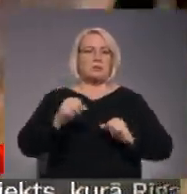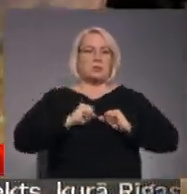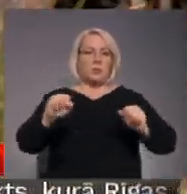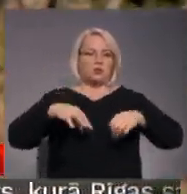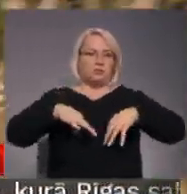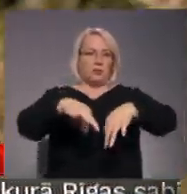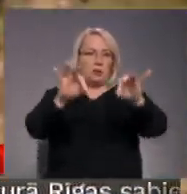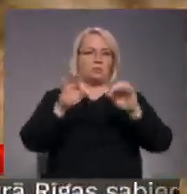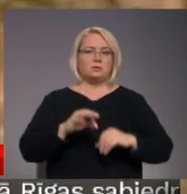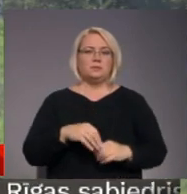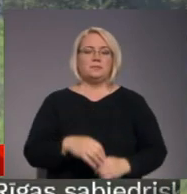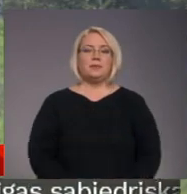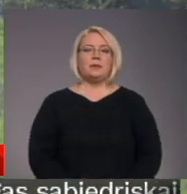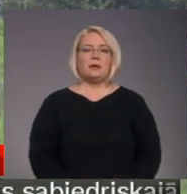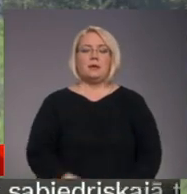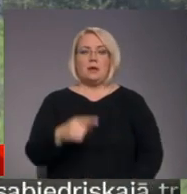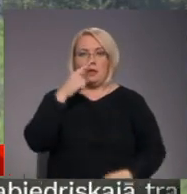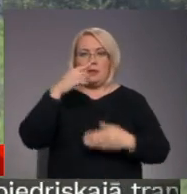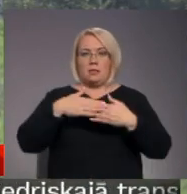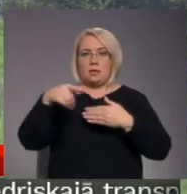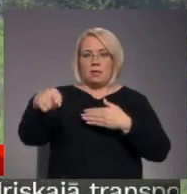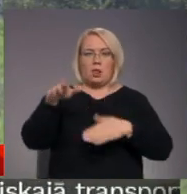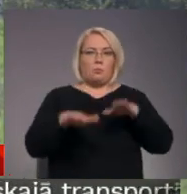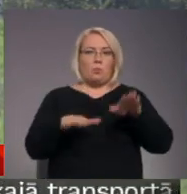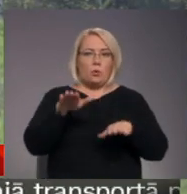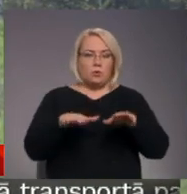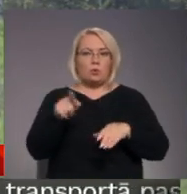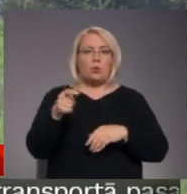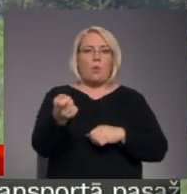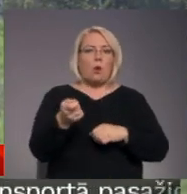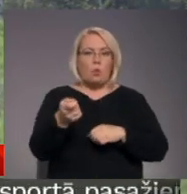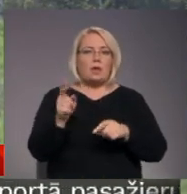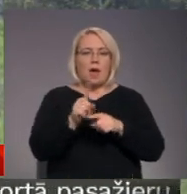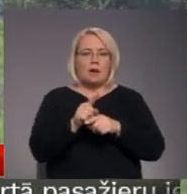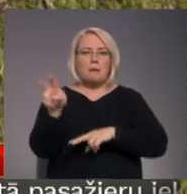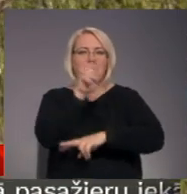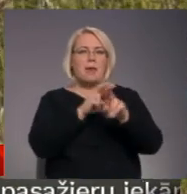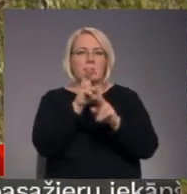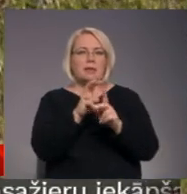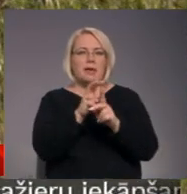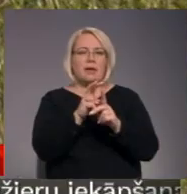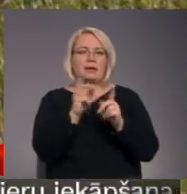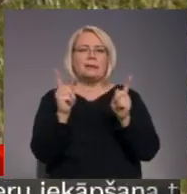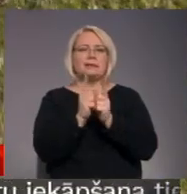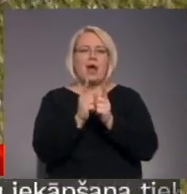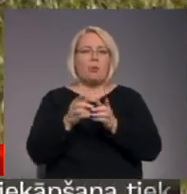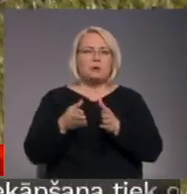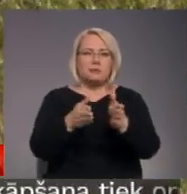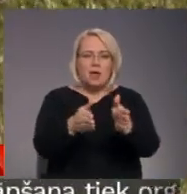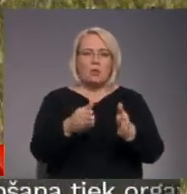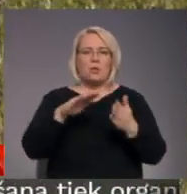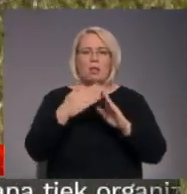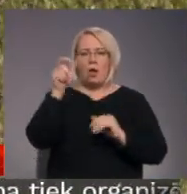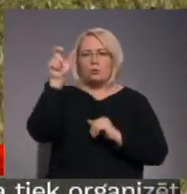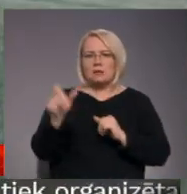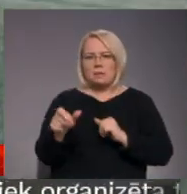pārvietojas, stāsta Kaspars. Netālu ir arī purvs, uz kur ogotāji arī meklē īsāko ceļu. Jaunas sliedes lauksaimnieks ierauga